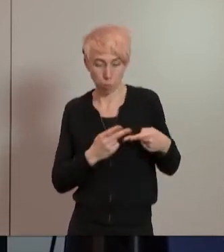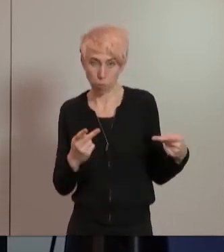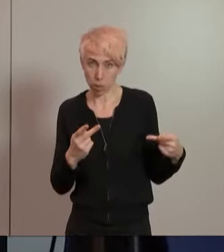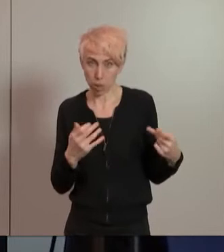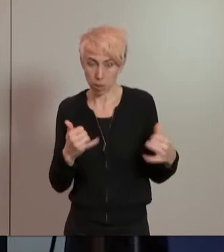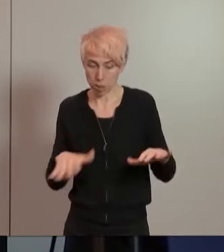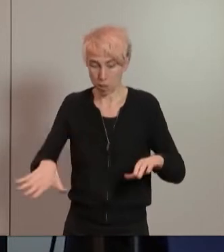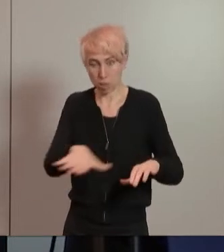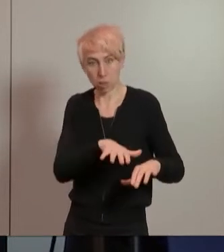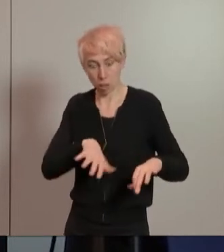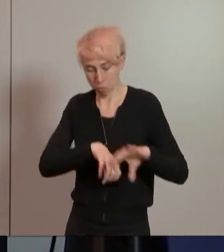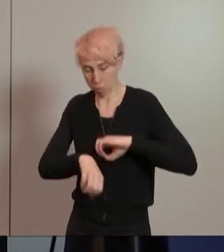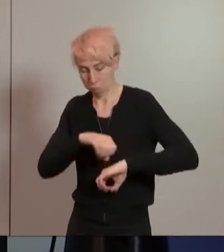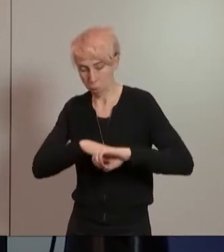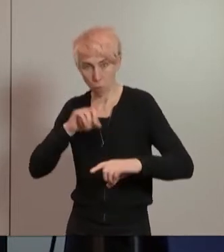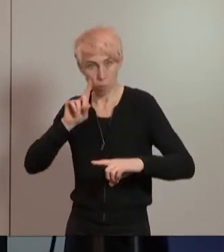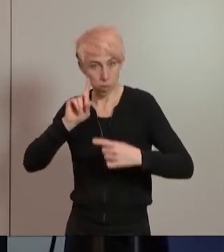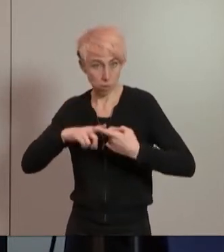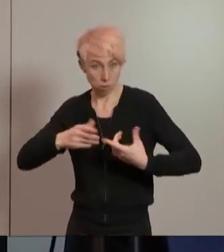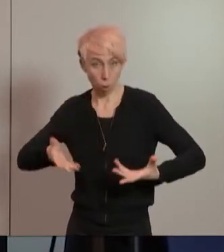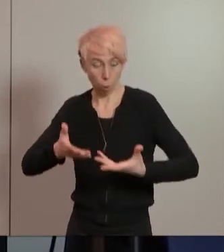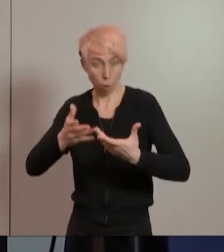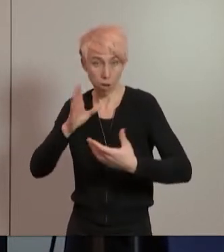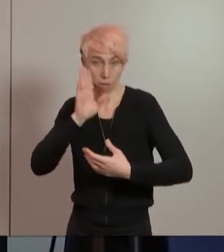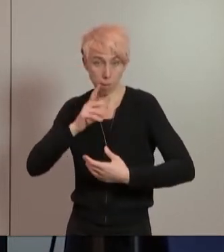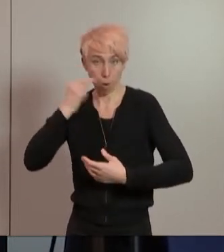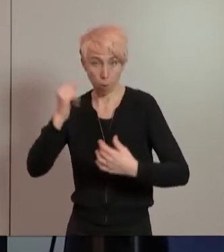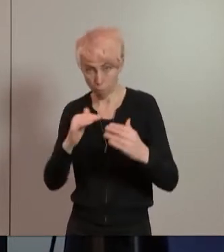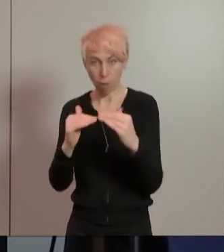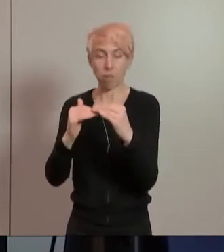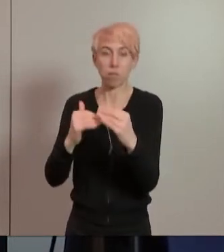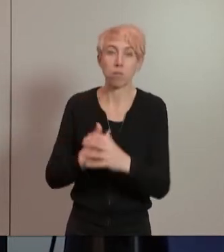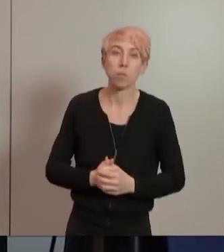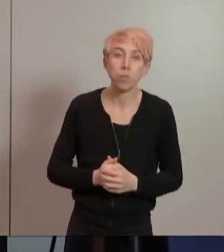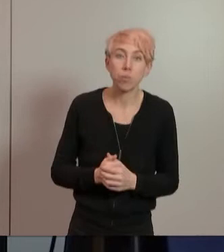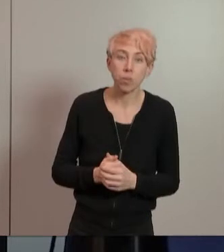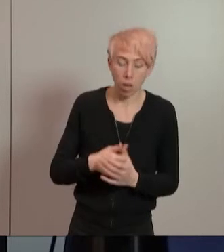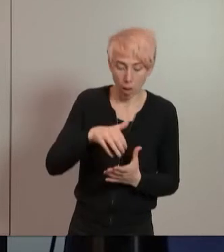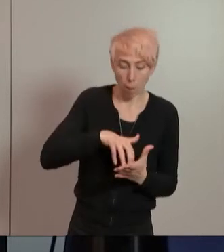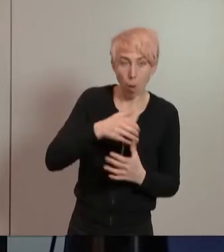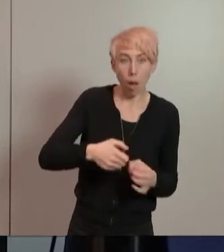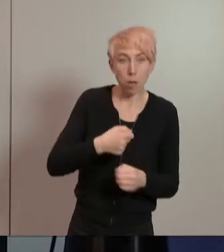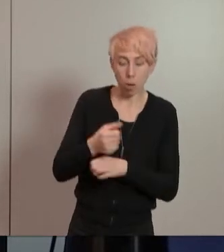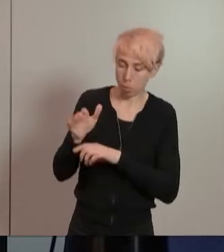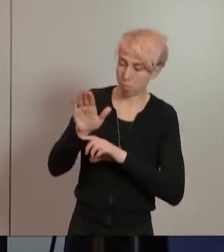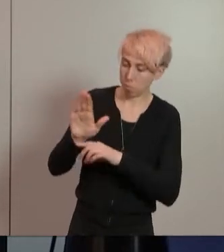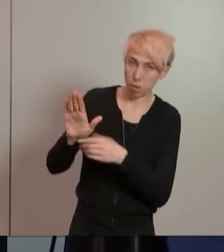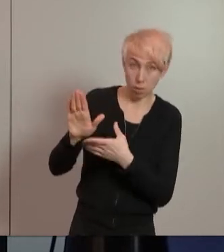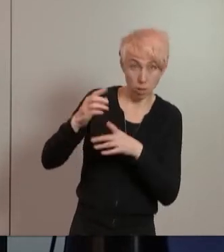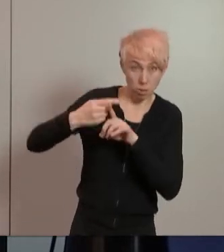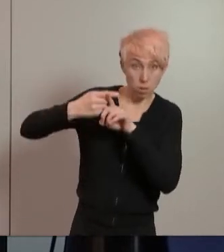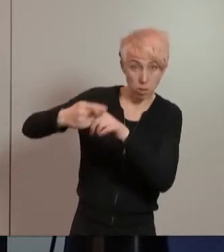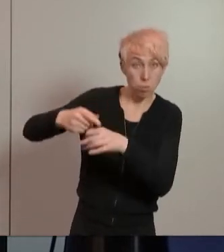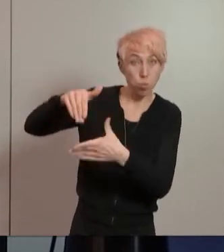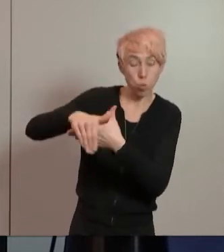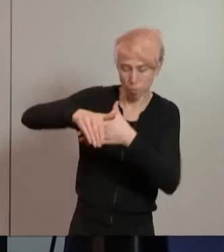le territoire pour favoriser l'égalité femmes-hommes. La présentation de ce rapport annuel est donc ciblée ce